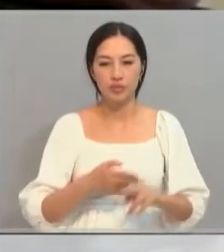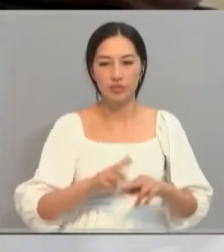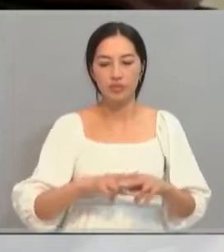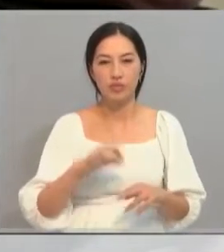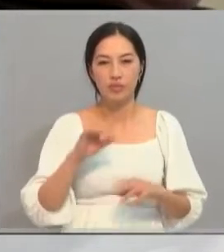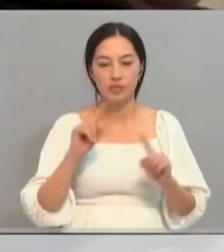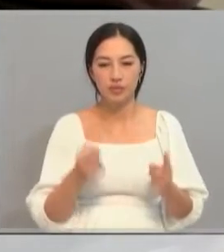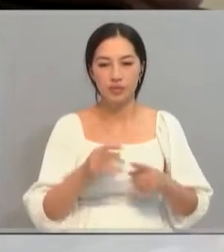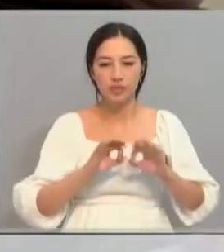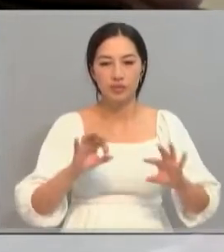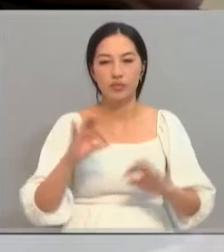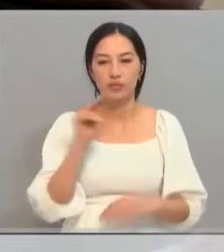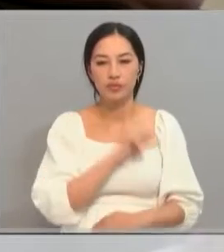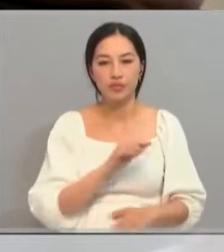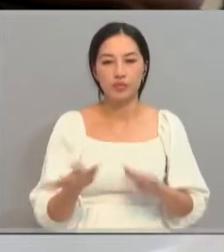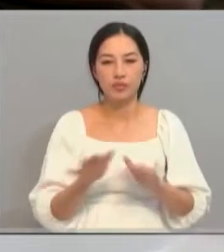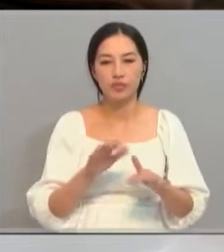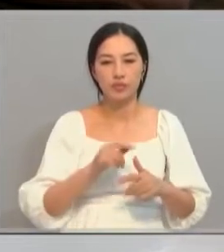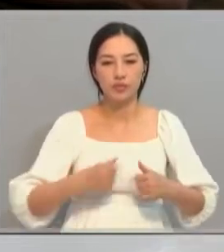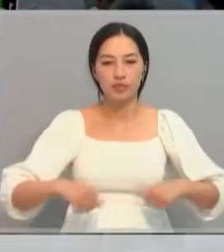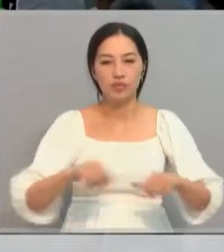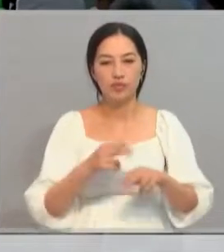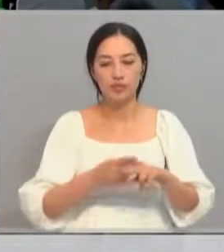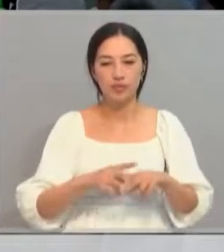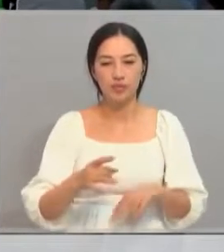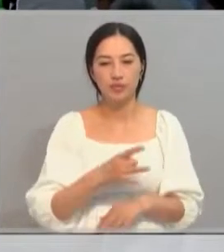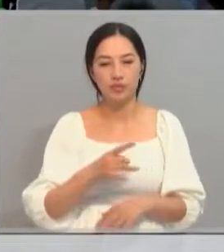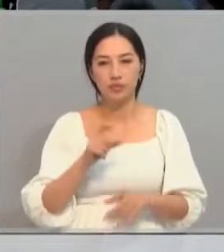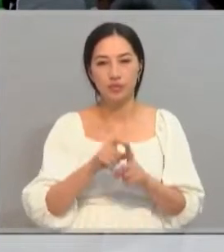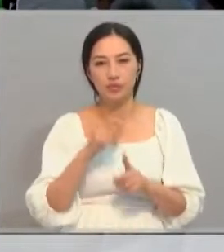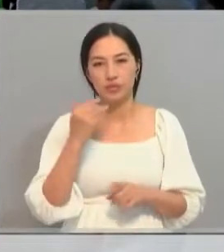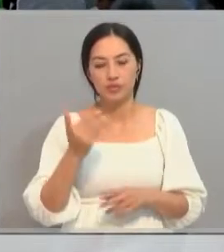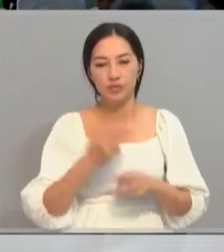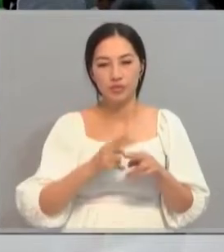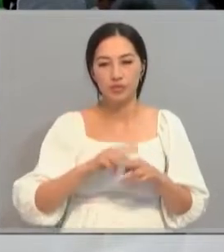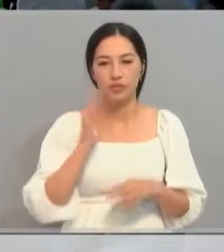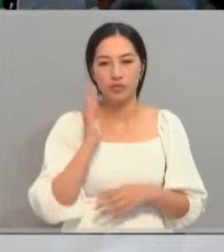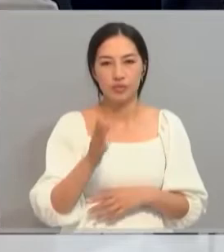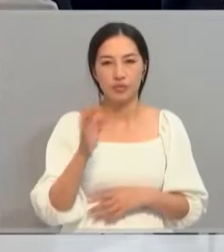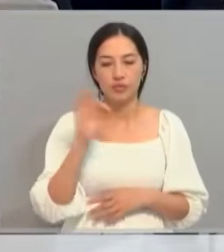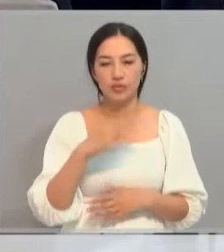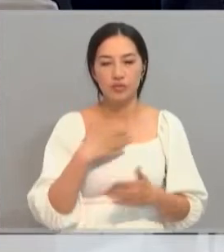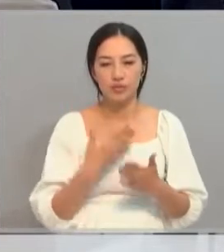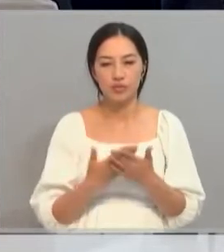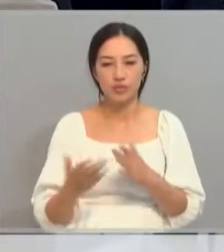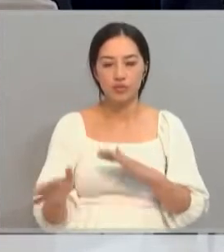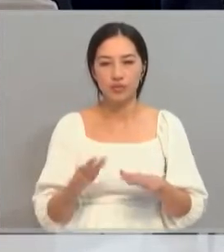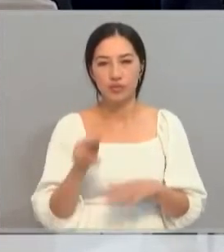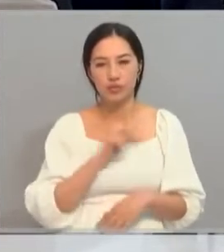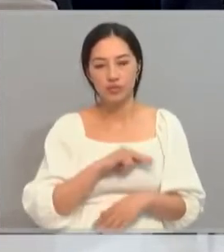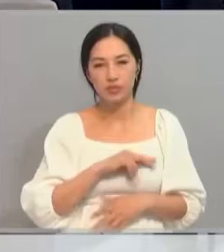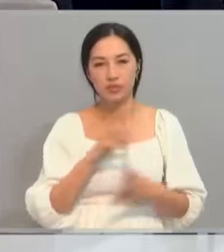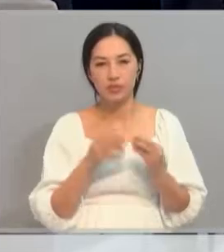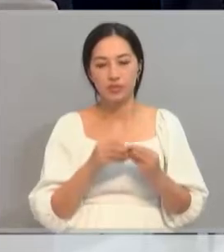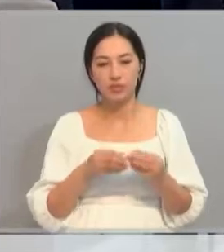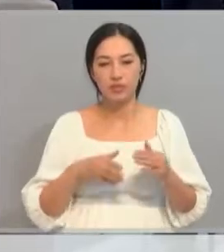Пирманов коротко рассказал о проделанной работе на территории района. По его словам, в этом году будет проведена активная работа по обеспечению